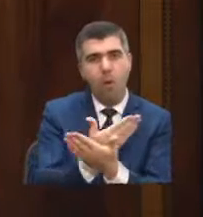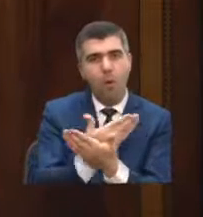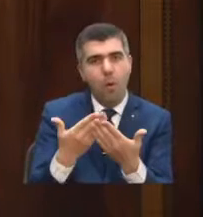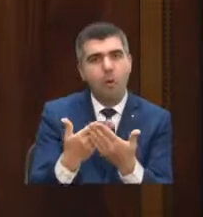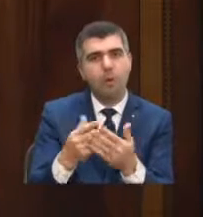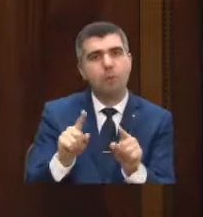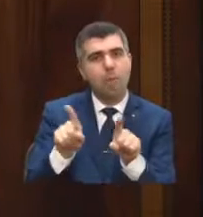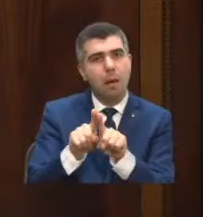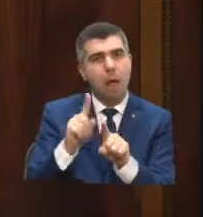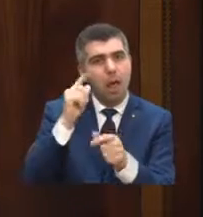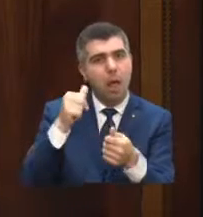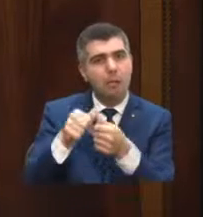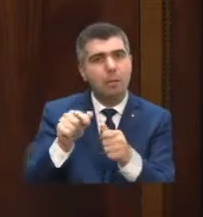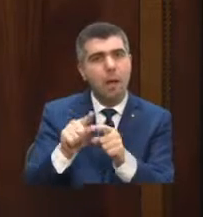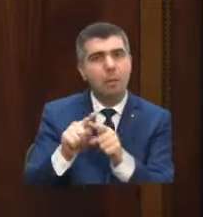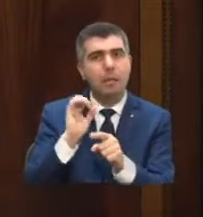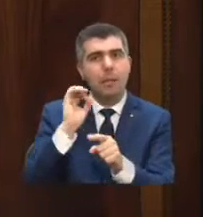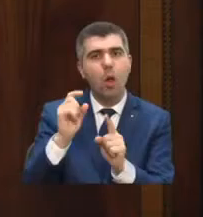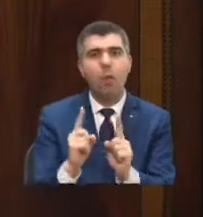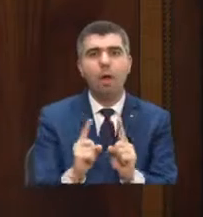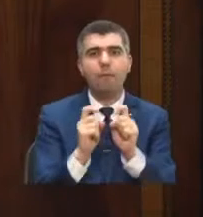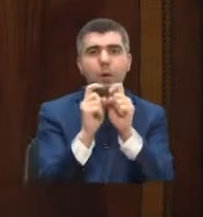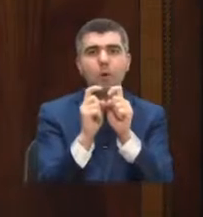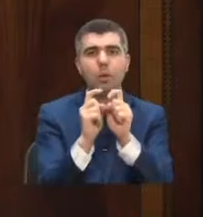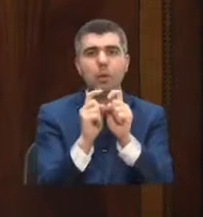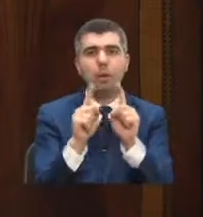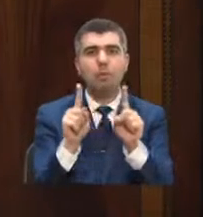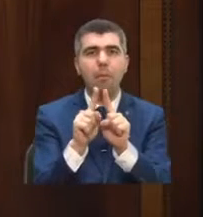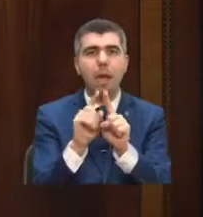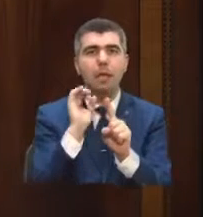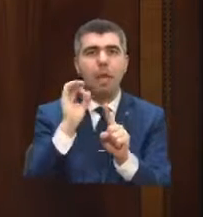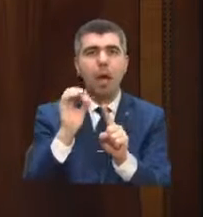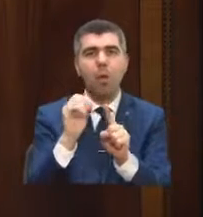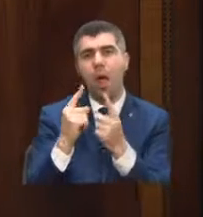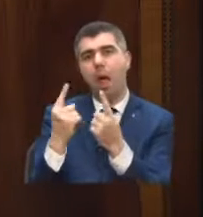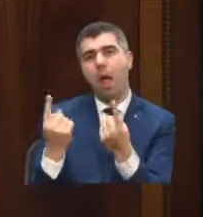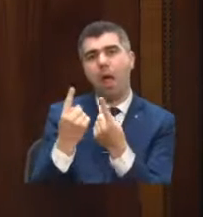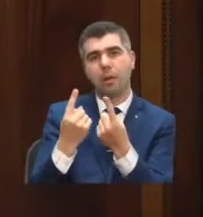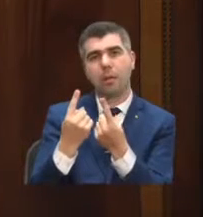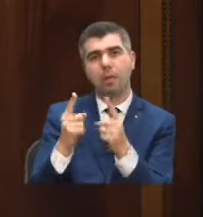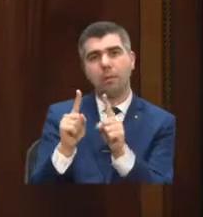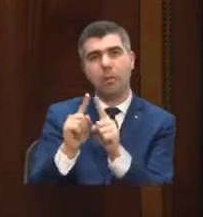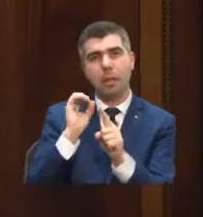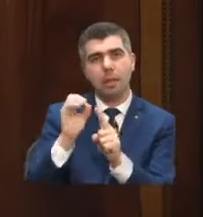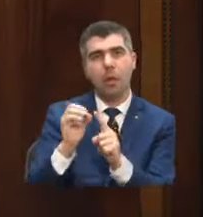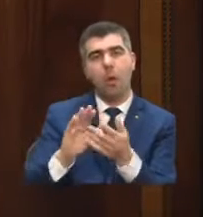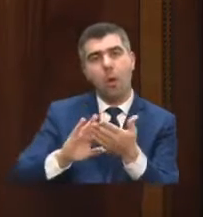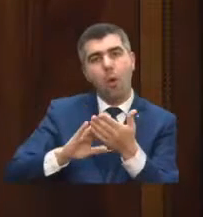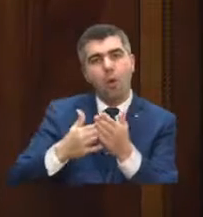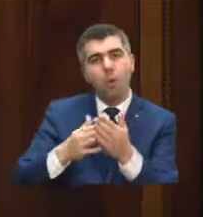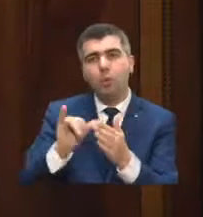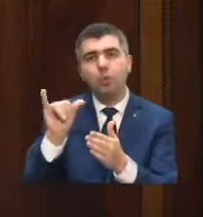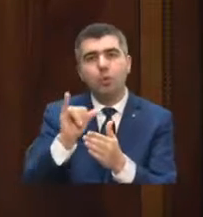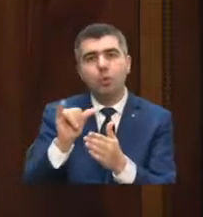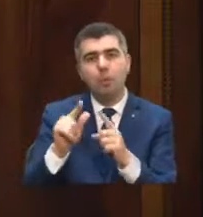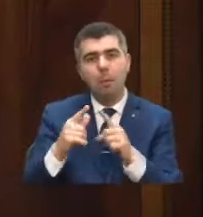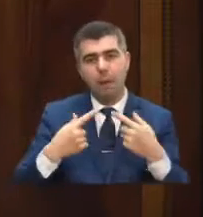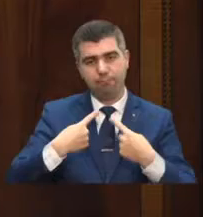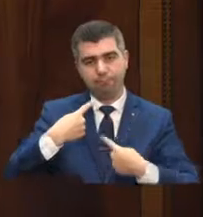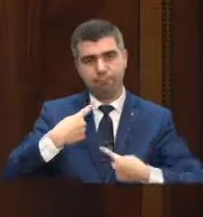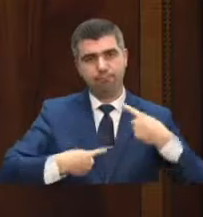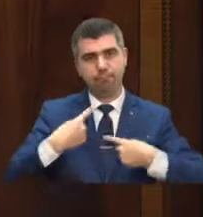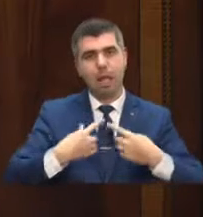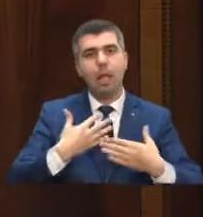الشيء، هي عدوى فيروسية، يعني عادة ما تكون خفيفة، تهاجم بشكل رئيسي الجهاز التنفسي